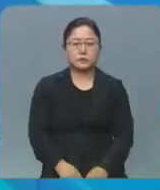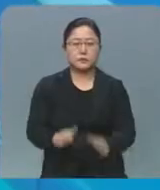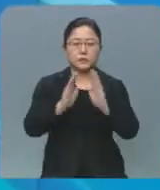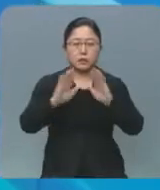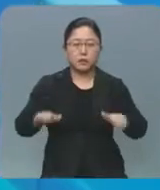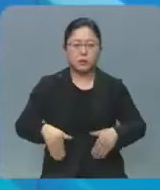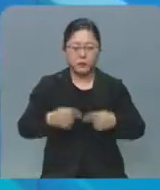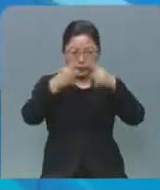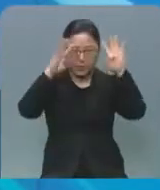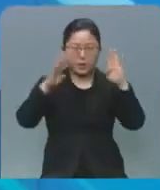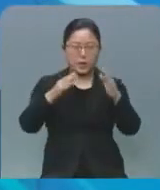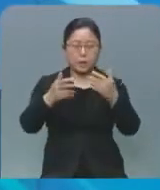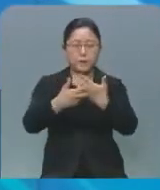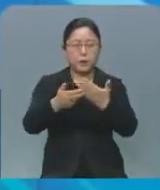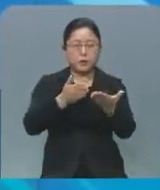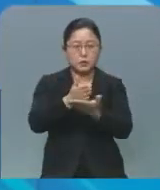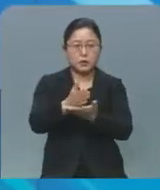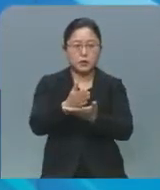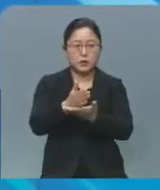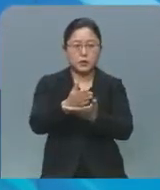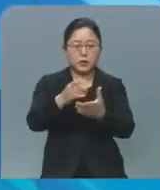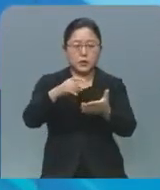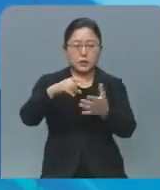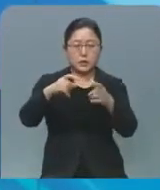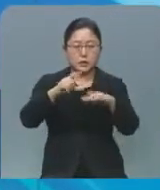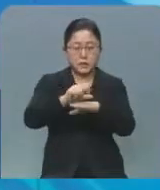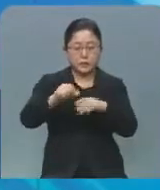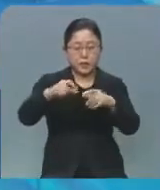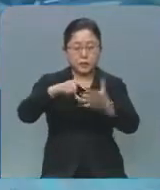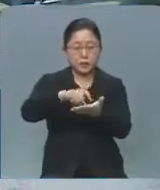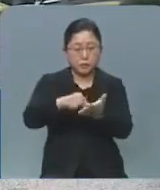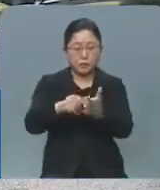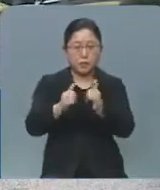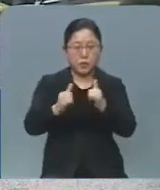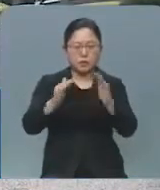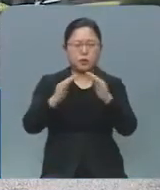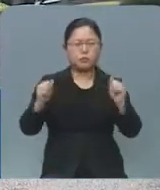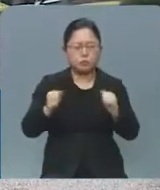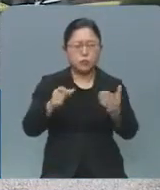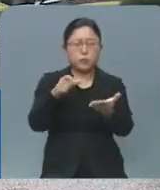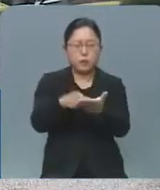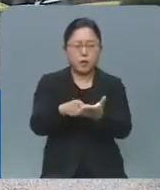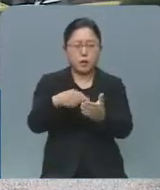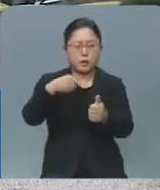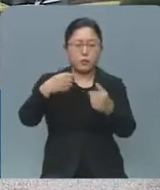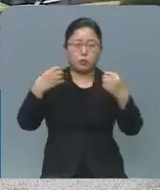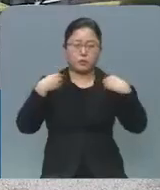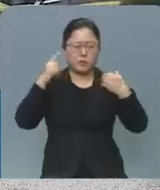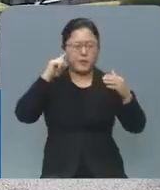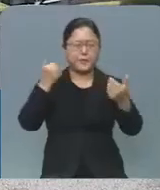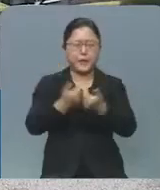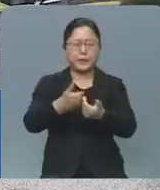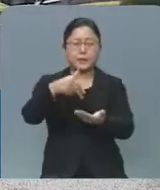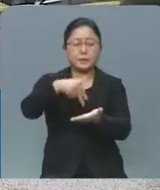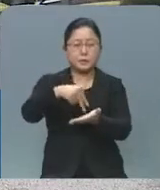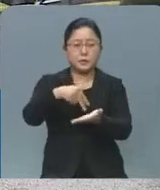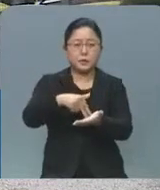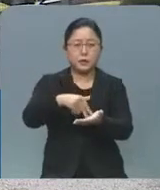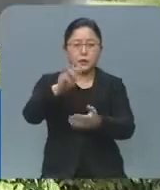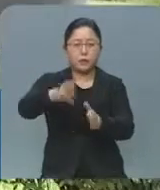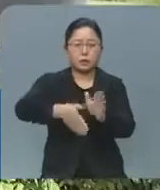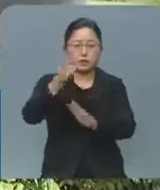전남대학교 가 의학계 여린 지역인재 전형 범위의 전북 을 포함 하자 광주시교육청 2 반대 입장을 나타냈습니다